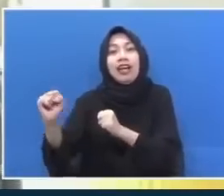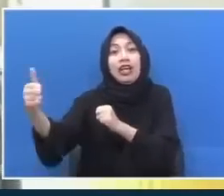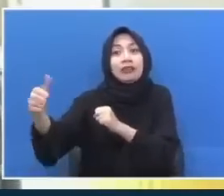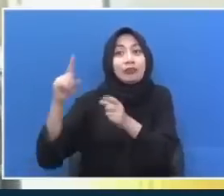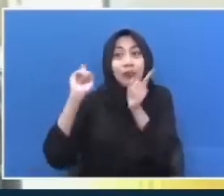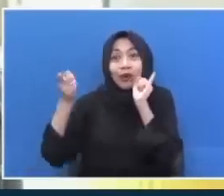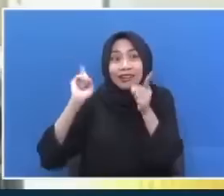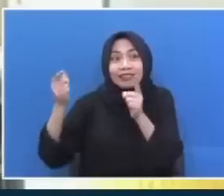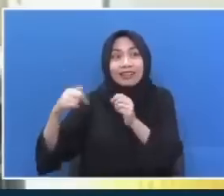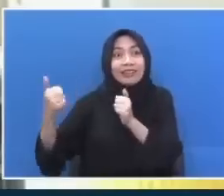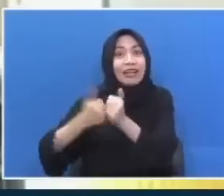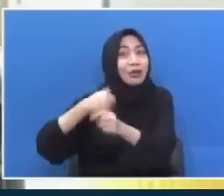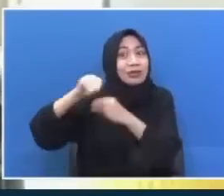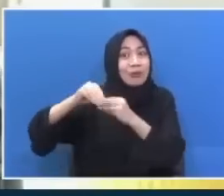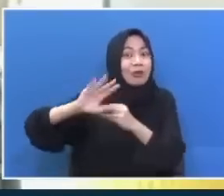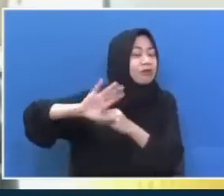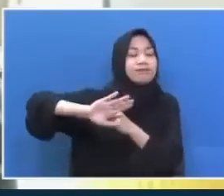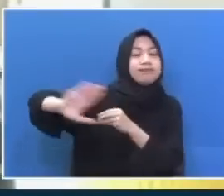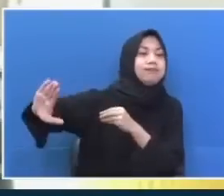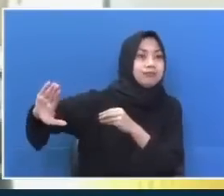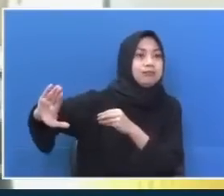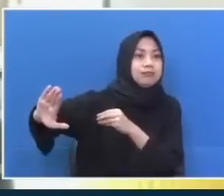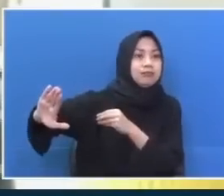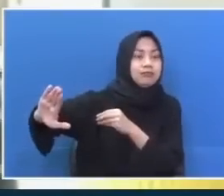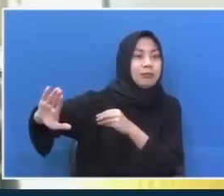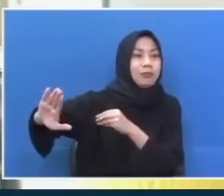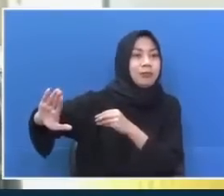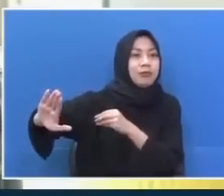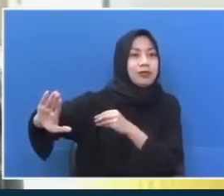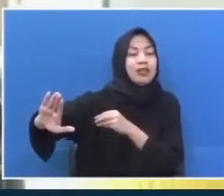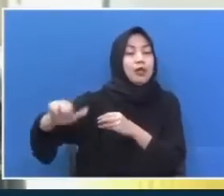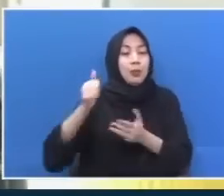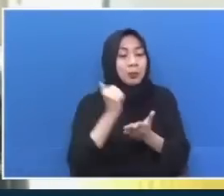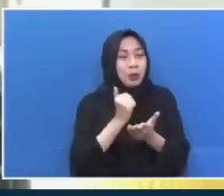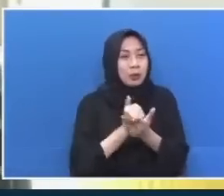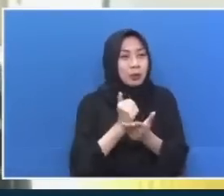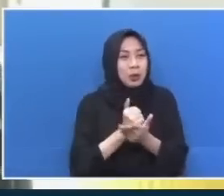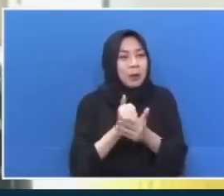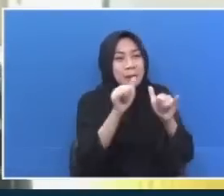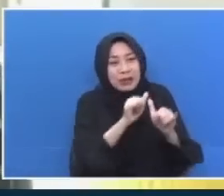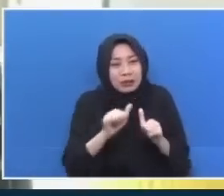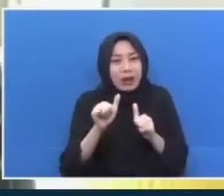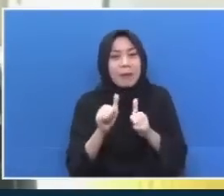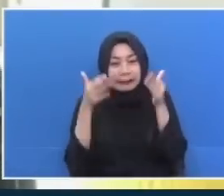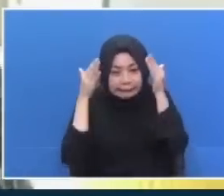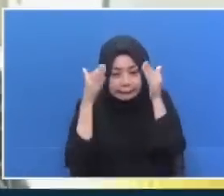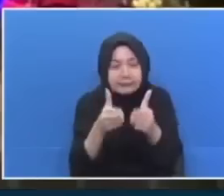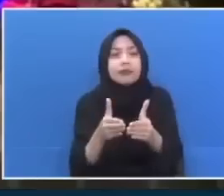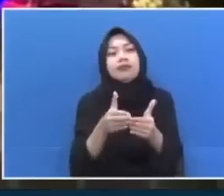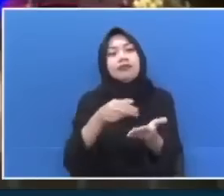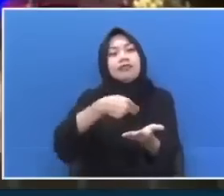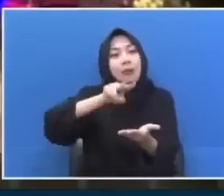konteks ya politik. Ini benar-benar niat baik. Bersama-sama kita ingin